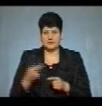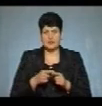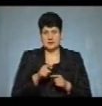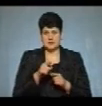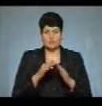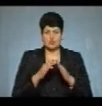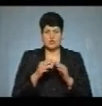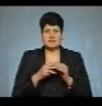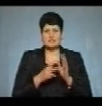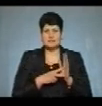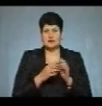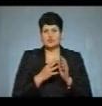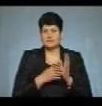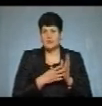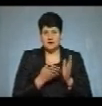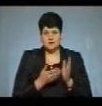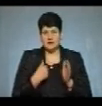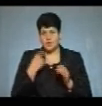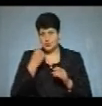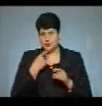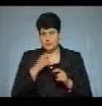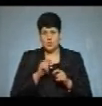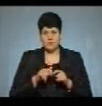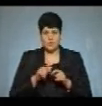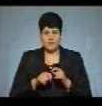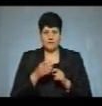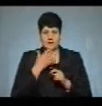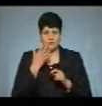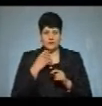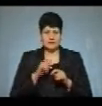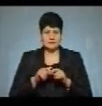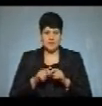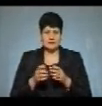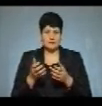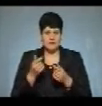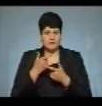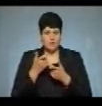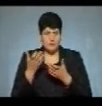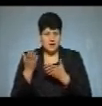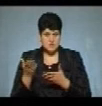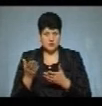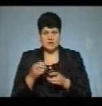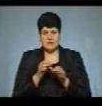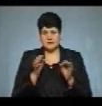будинків 17-19, тому що я особисто перевіряв в тепловій інспекції, брав інформацію, тож